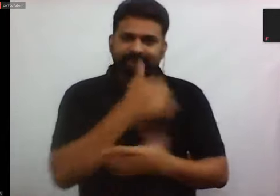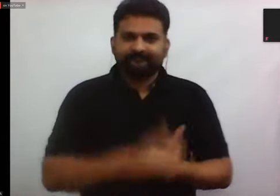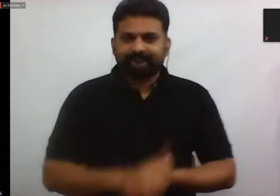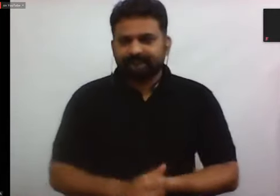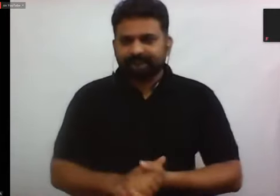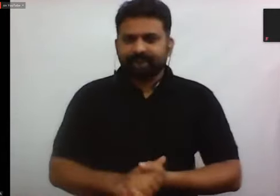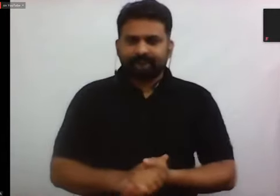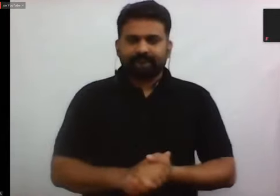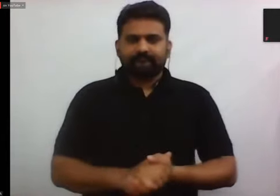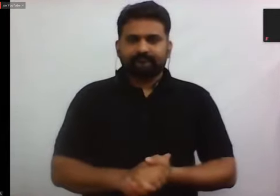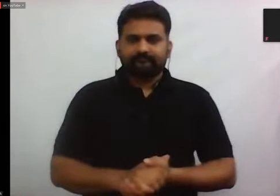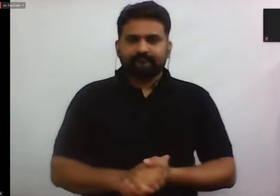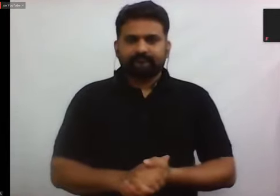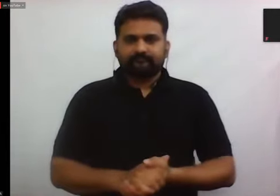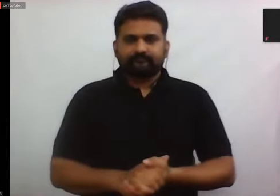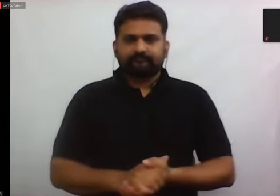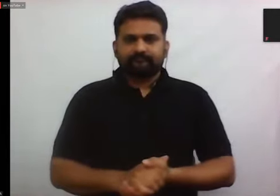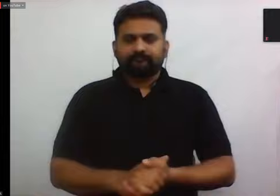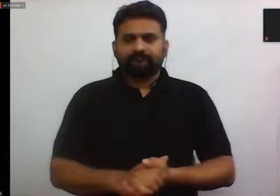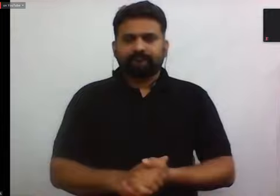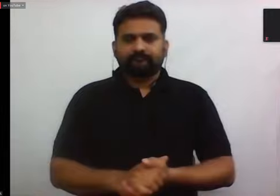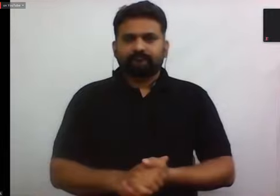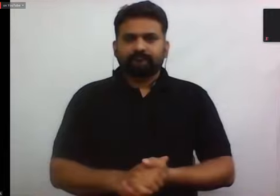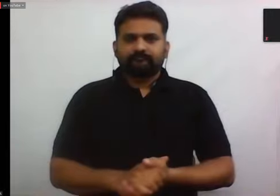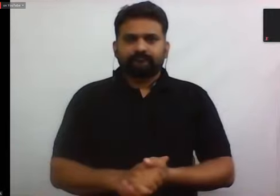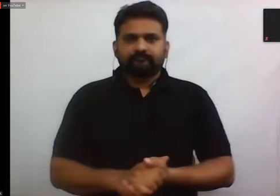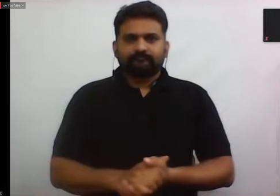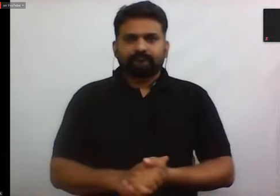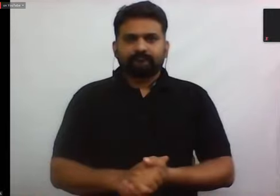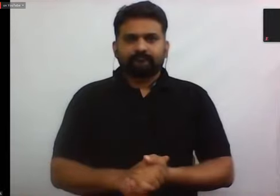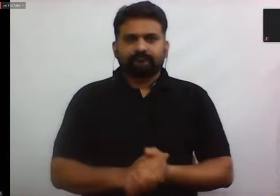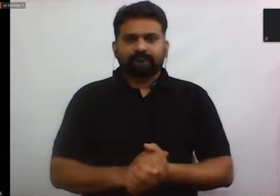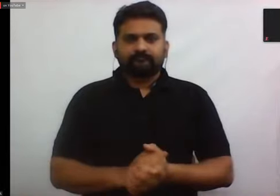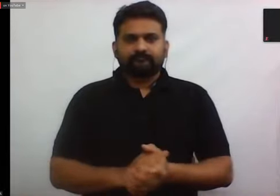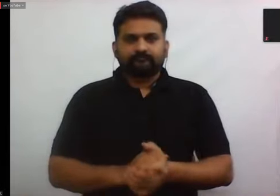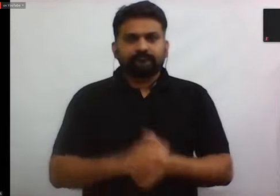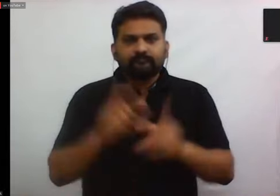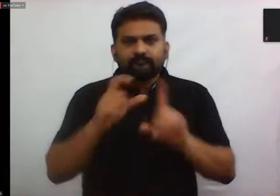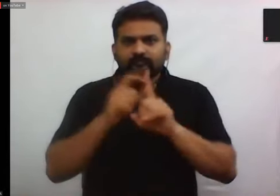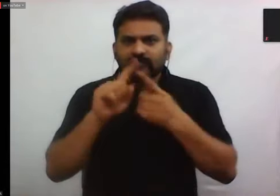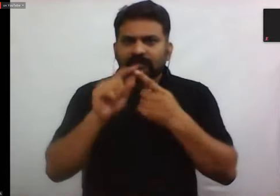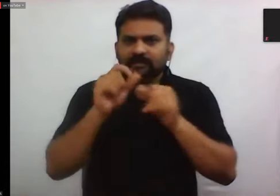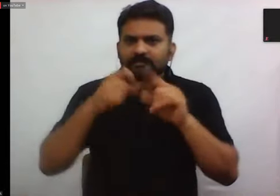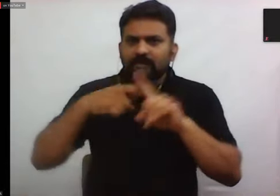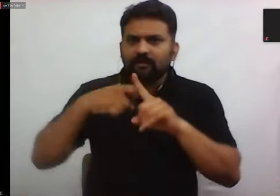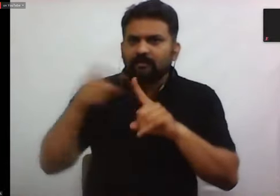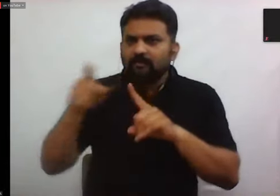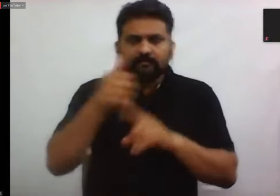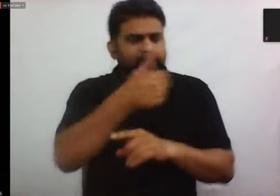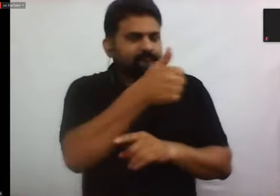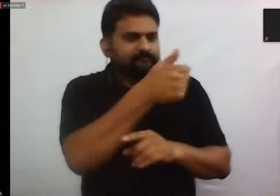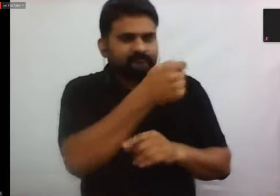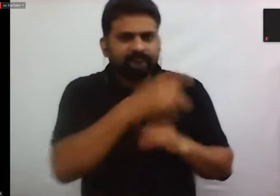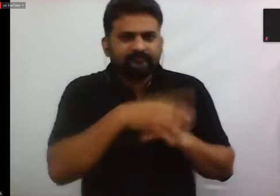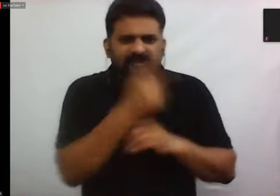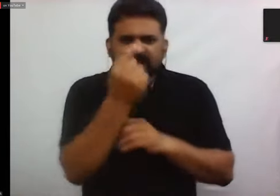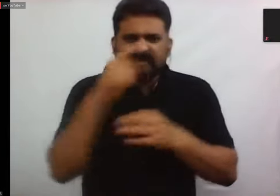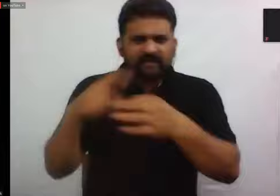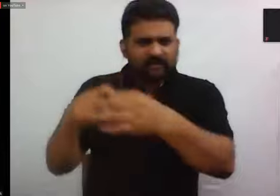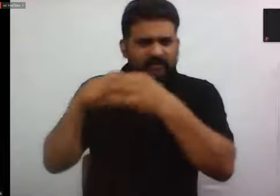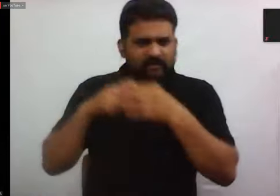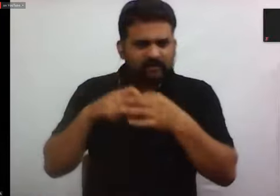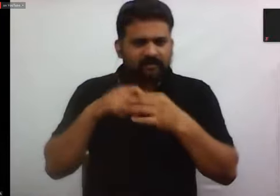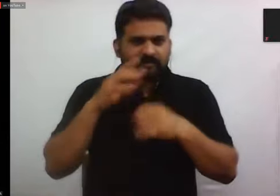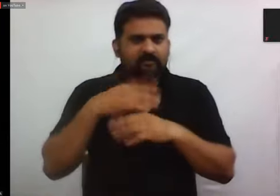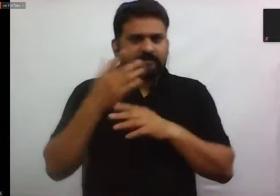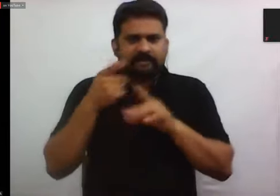Yeah. Deepak? यस मैम, यस मैम। एक सवाल था जो कि पिछले